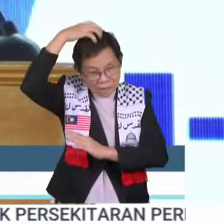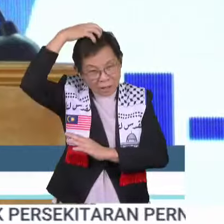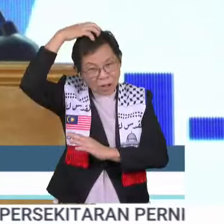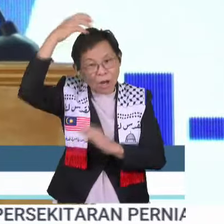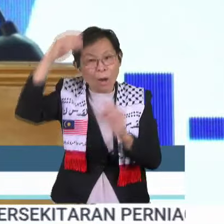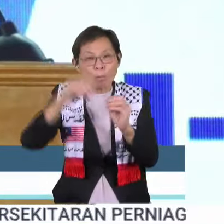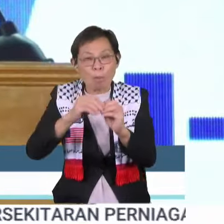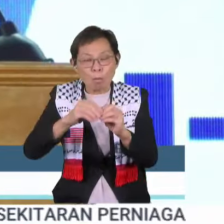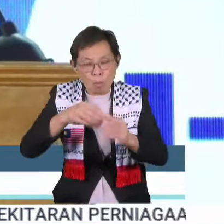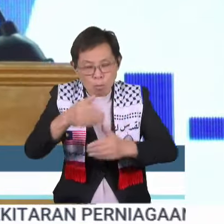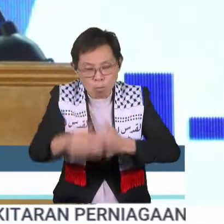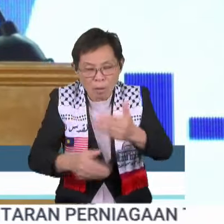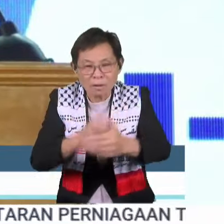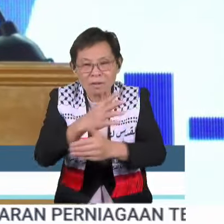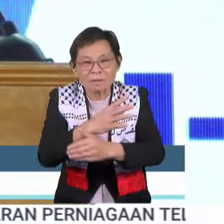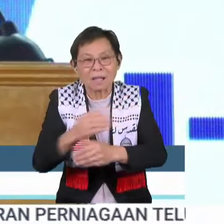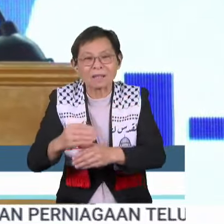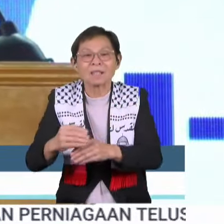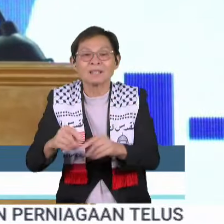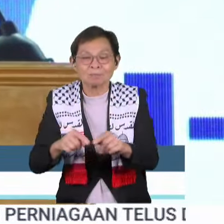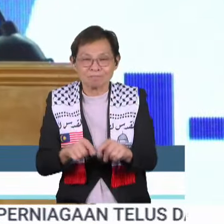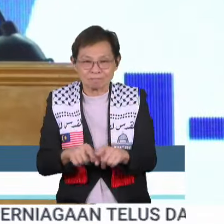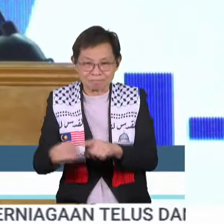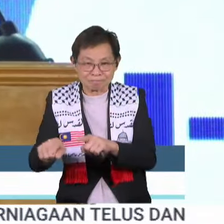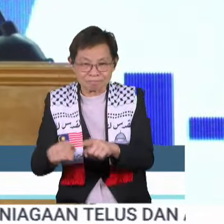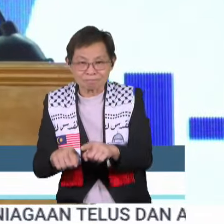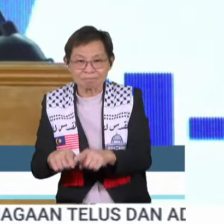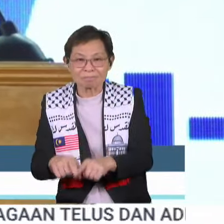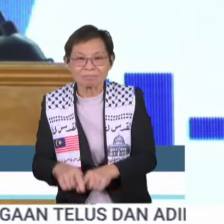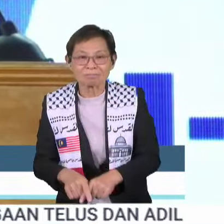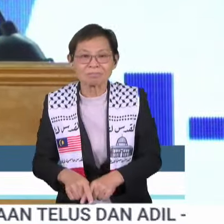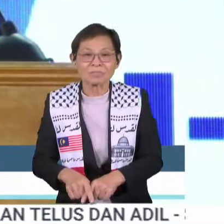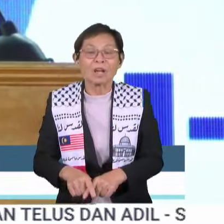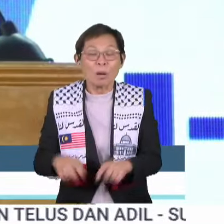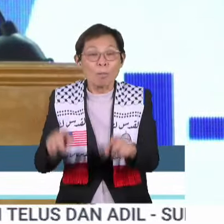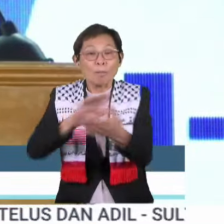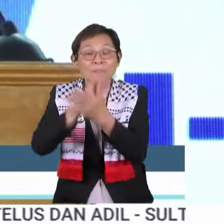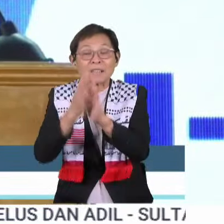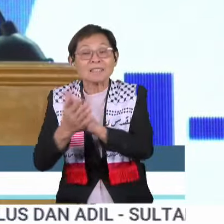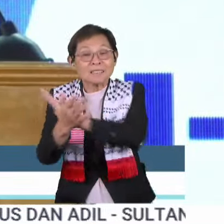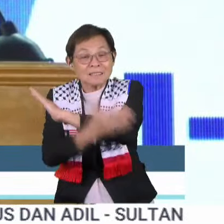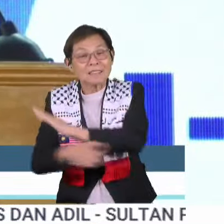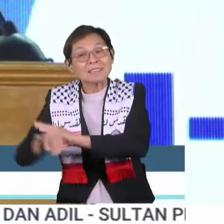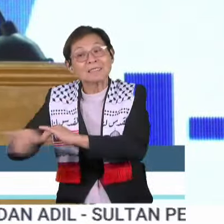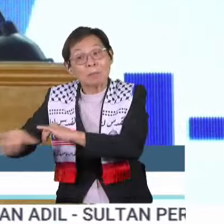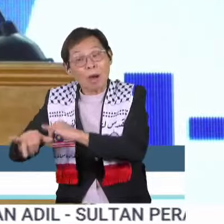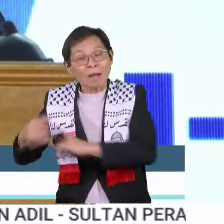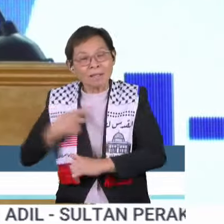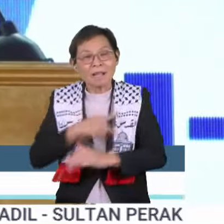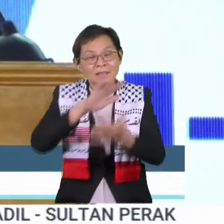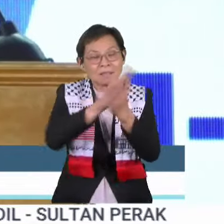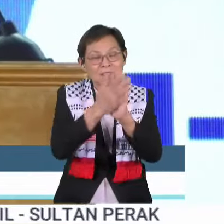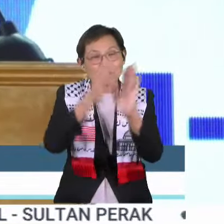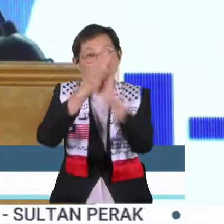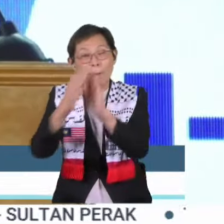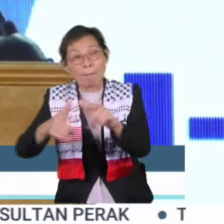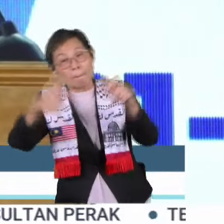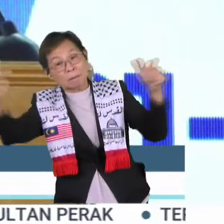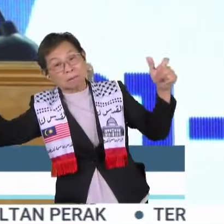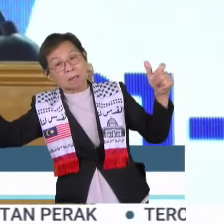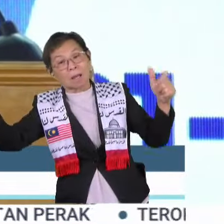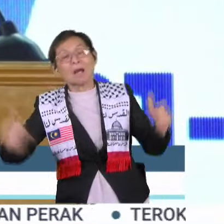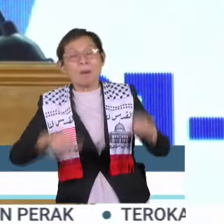yang lebih maju dan berdaya saying yakin bahwa kita akan menjadi satu komuniti besar yang renc dan